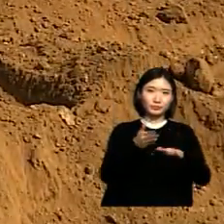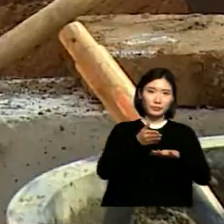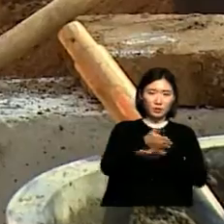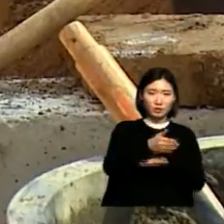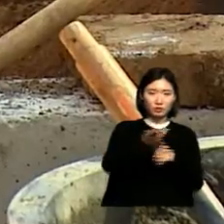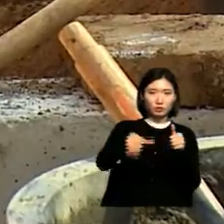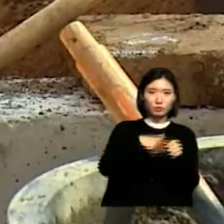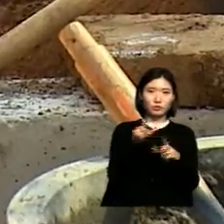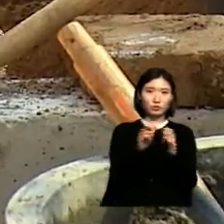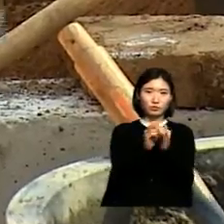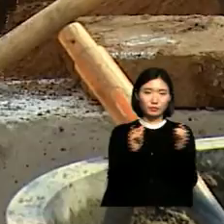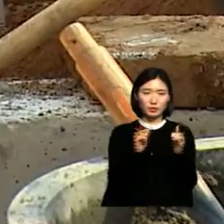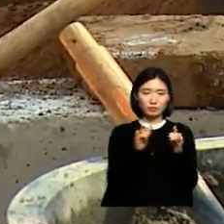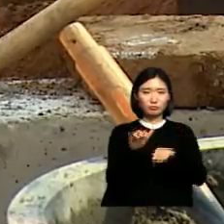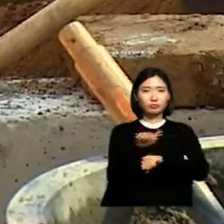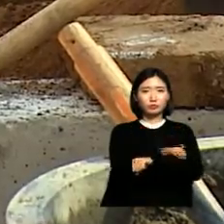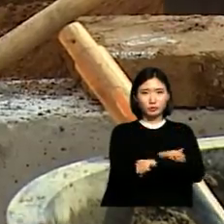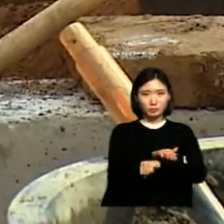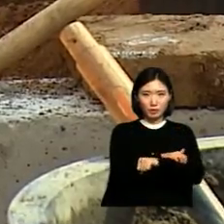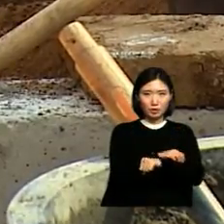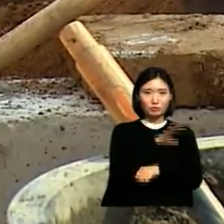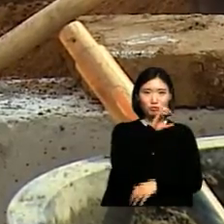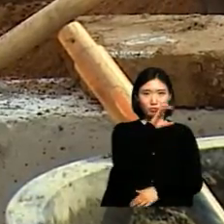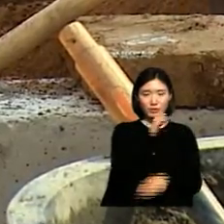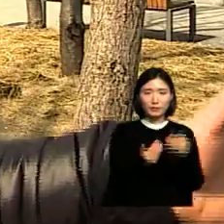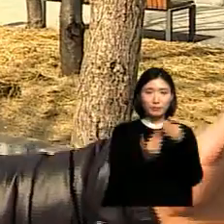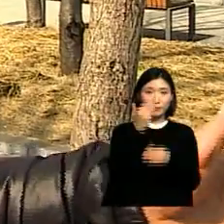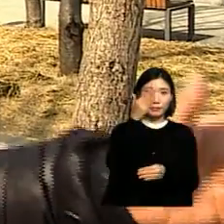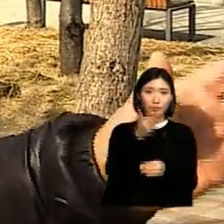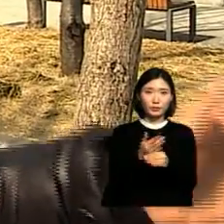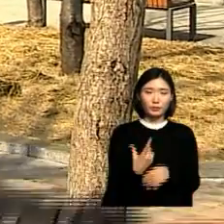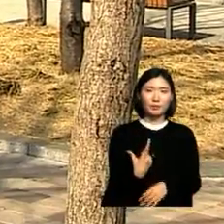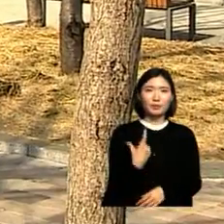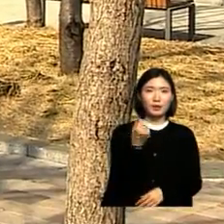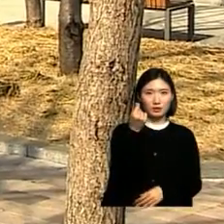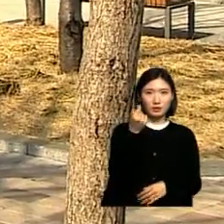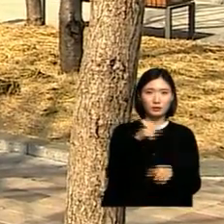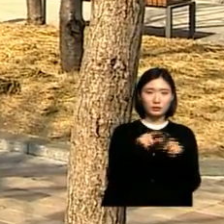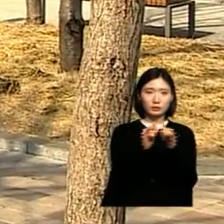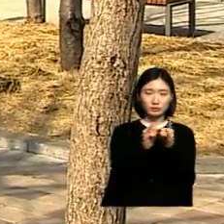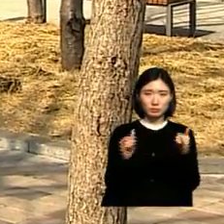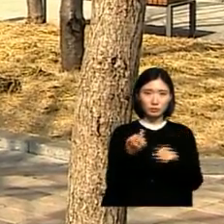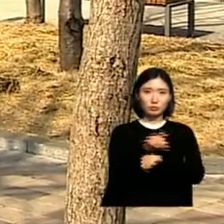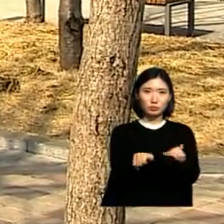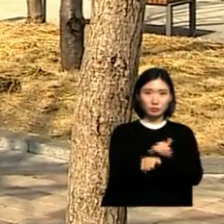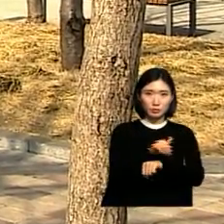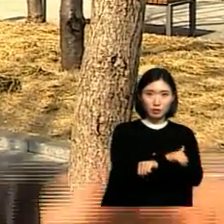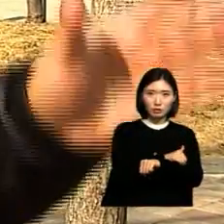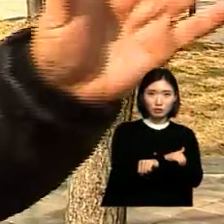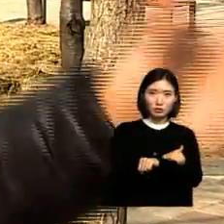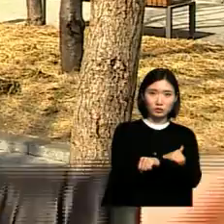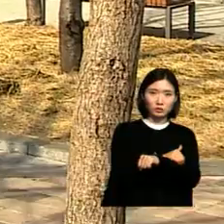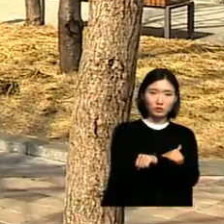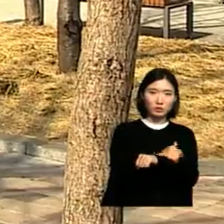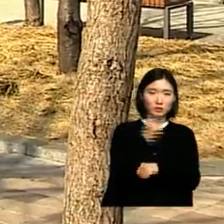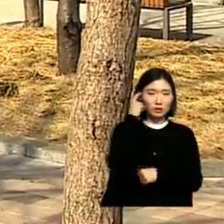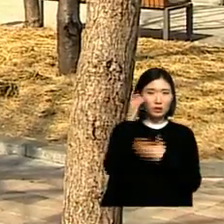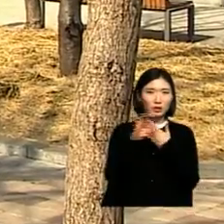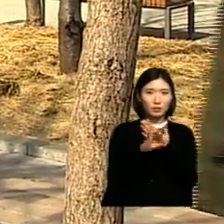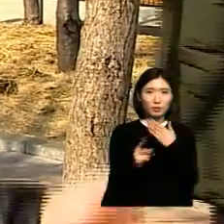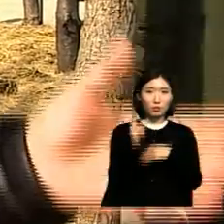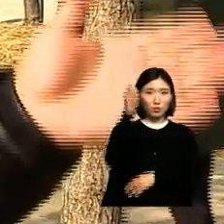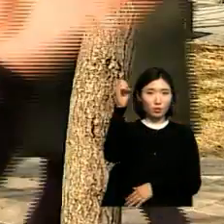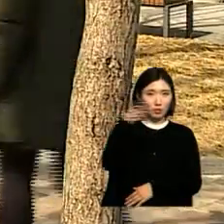주민들의 불만은 날로 커지고 있습니다. 근데 좀 신속하게 시민들 불편을 좀 덜어주려고 하면은 그 뭐